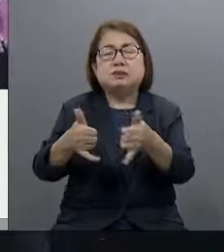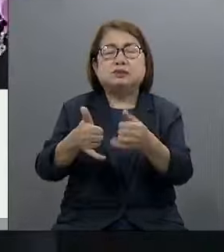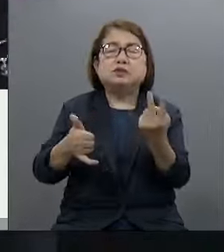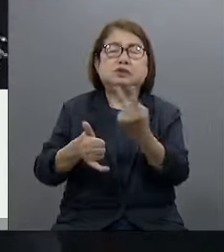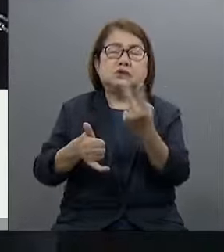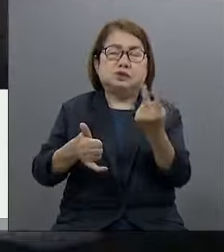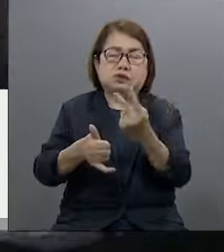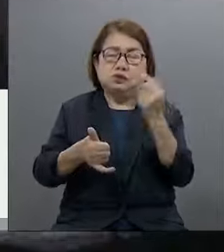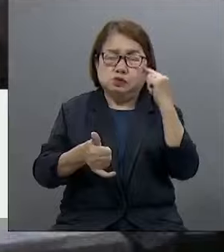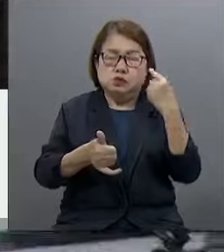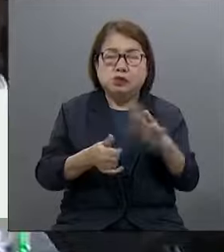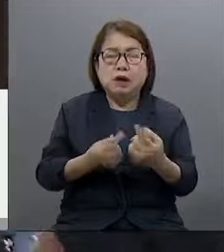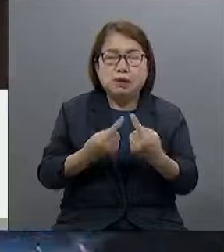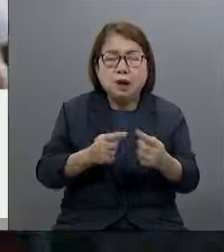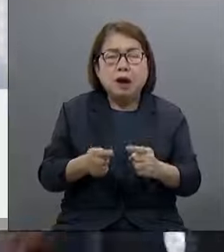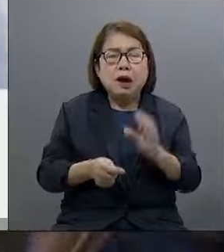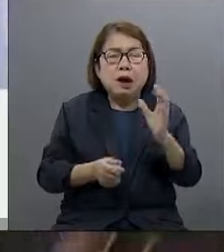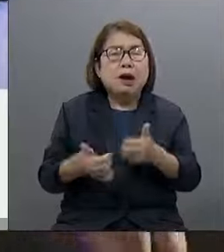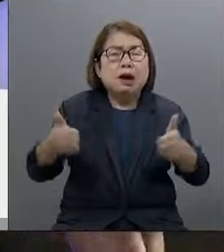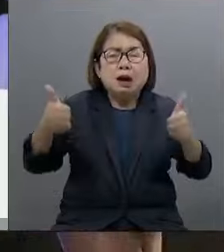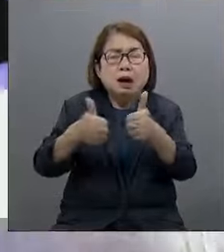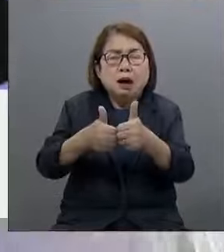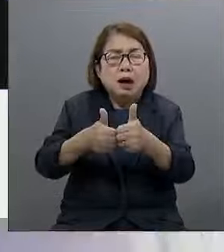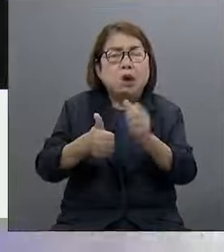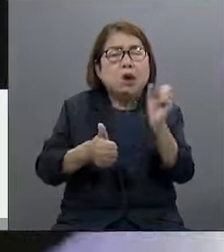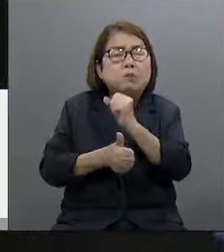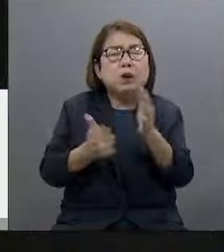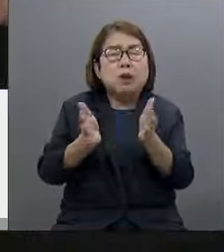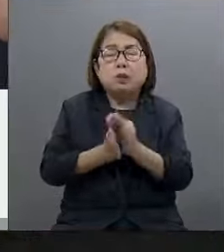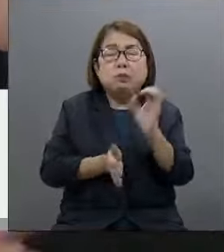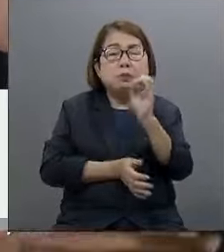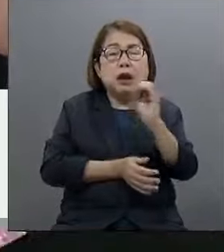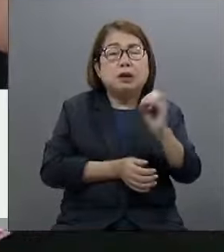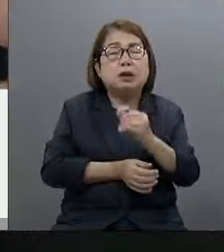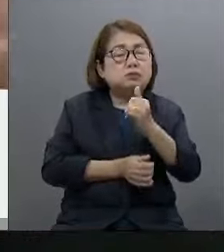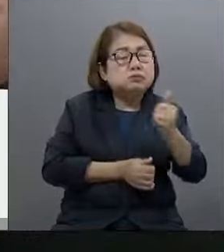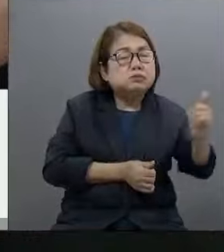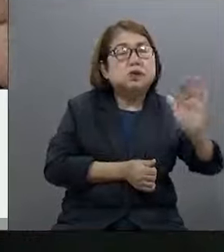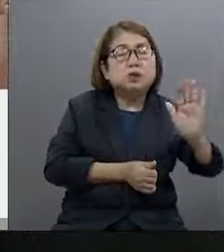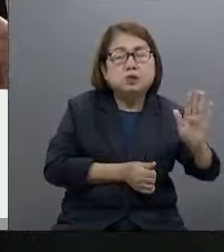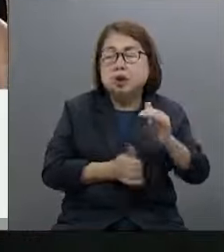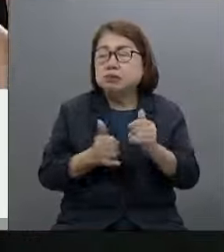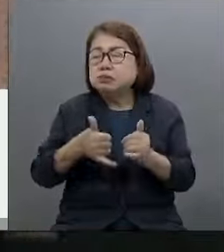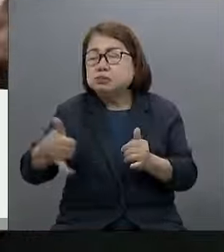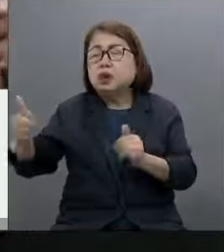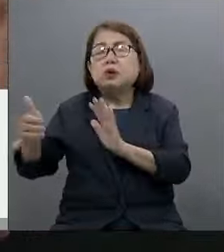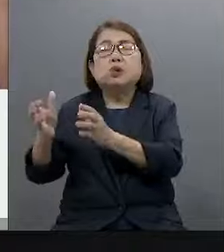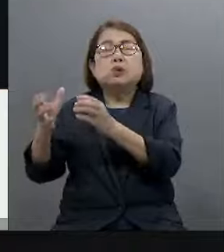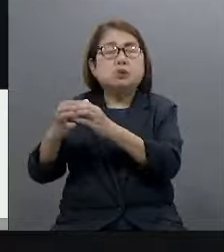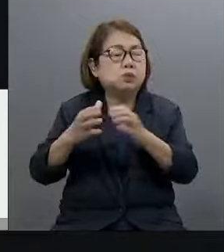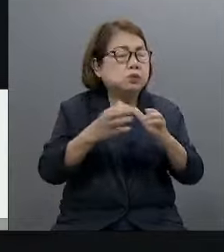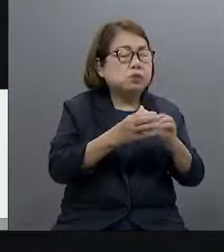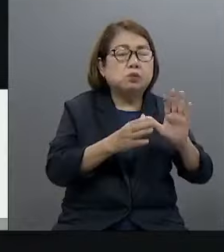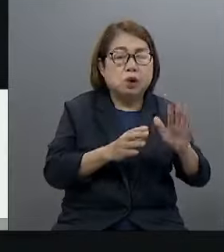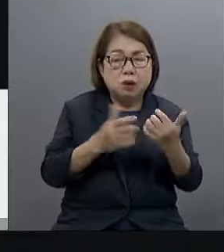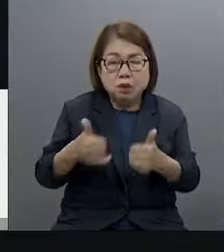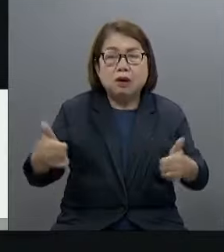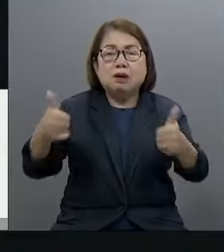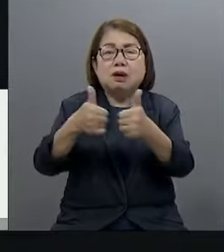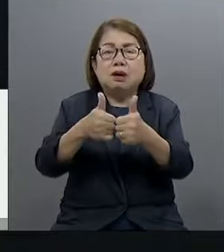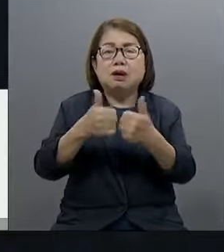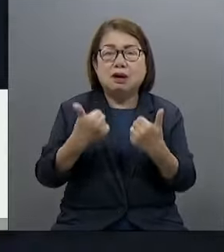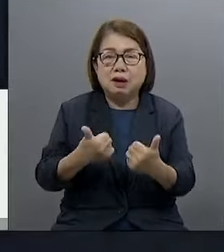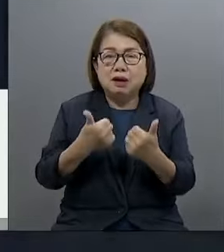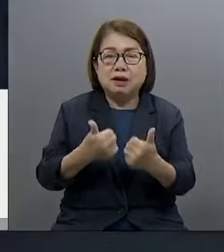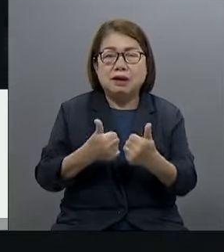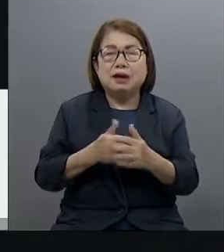ลน์บอกว่ายังไม่เคยเลยครับเพราะว่าต่างคนต่างก็ทำรำวงของตัวเองแต่พอมาเจอกันในสารพันลั่นทุ่งบางเขน